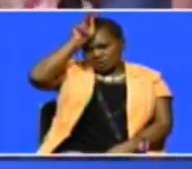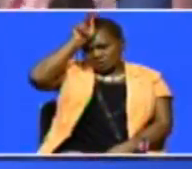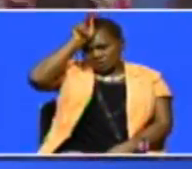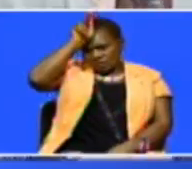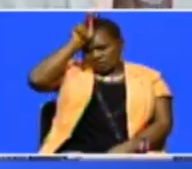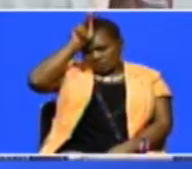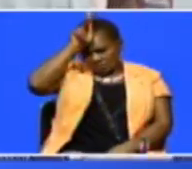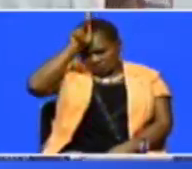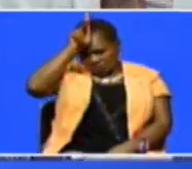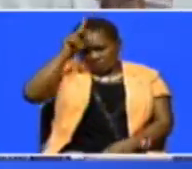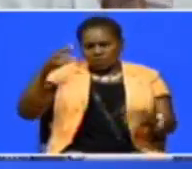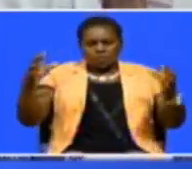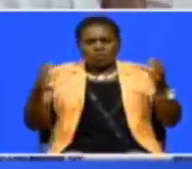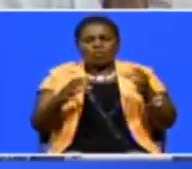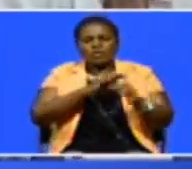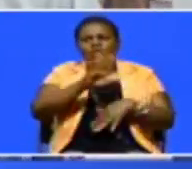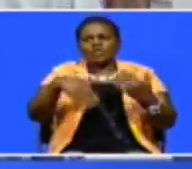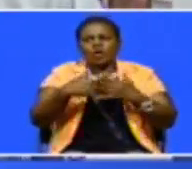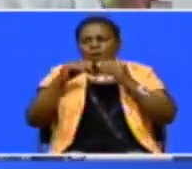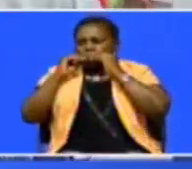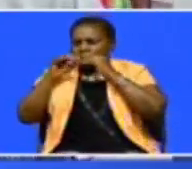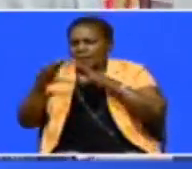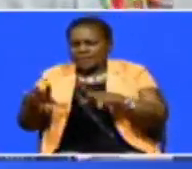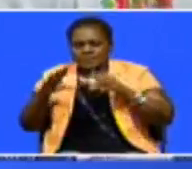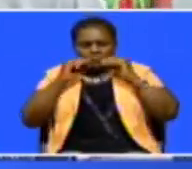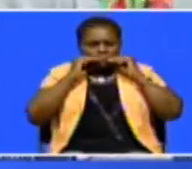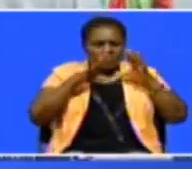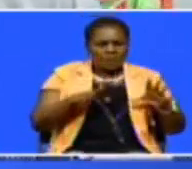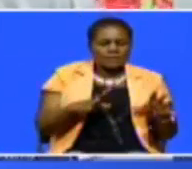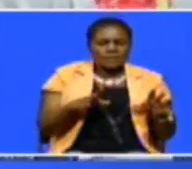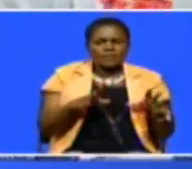na jamii wote wanabarikiwa na